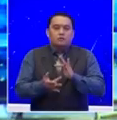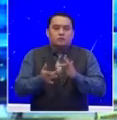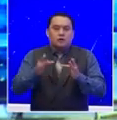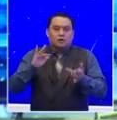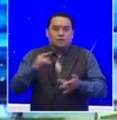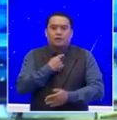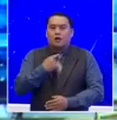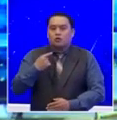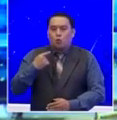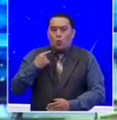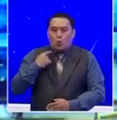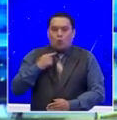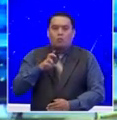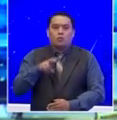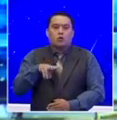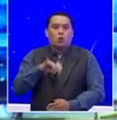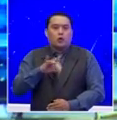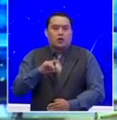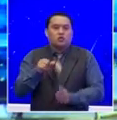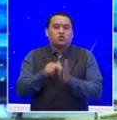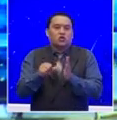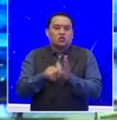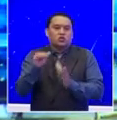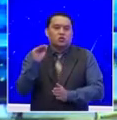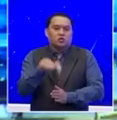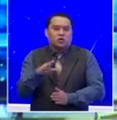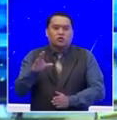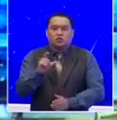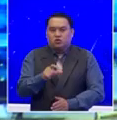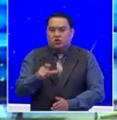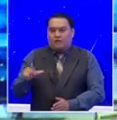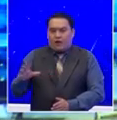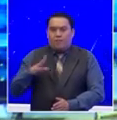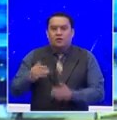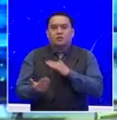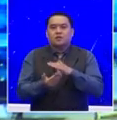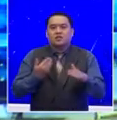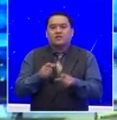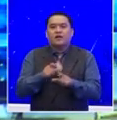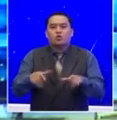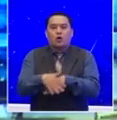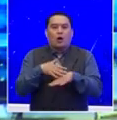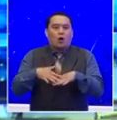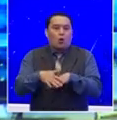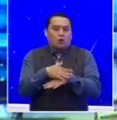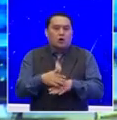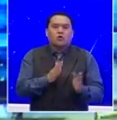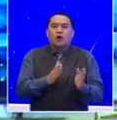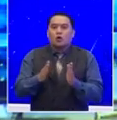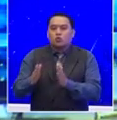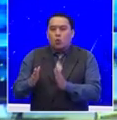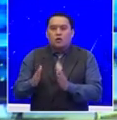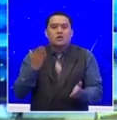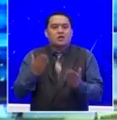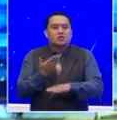сетях талдыкурганский блогер, имеющий аудиторию численностью свыше 60 тысяч человек, призывает жителей города быть аккуратнее,